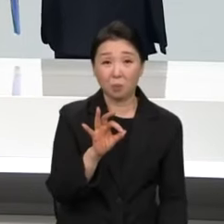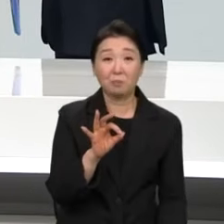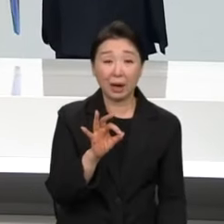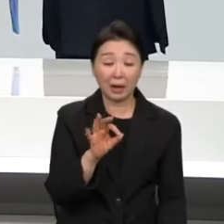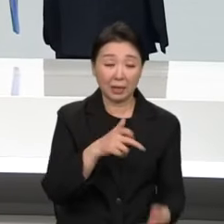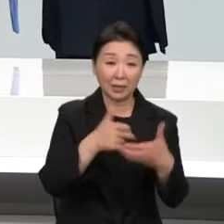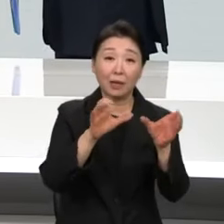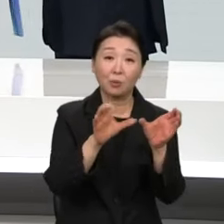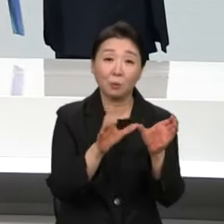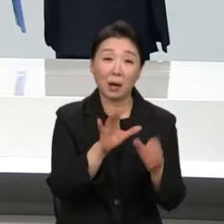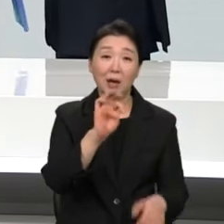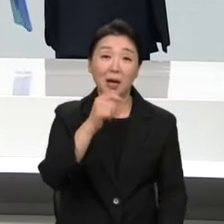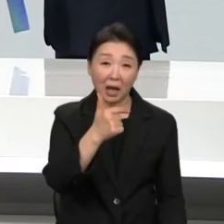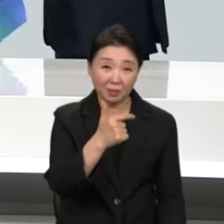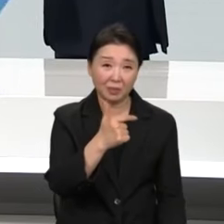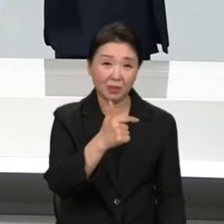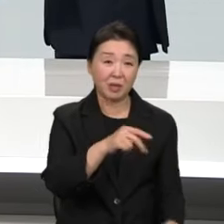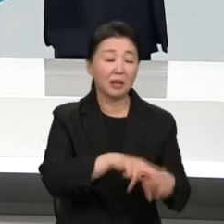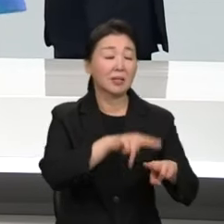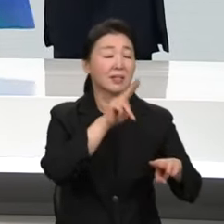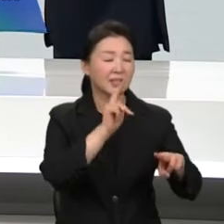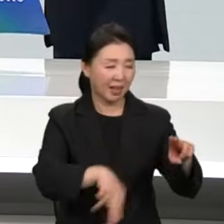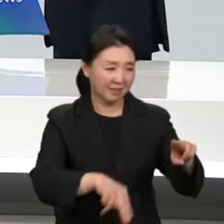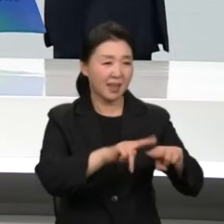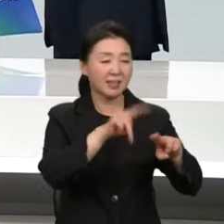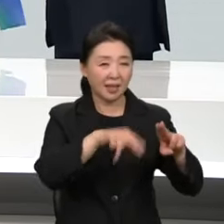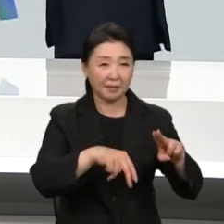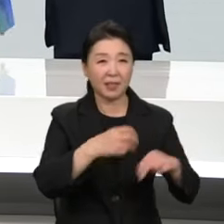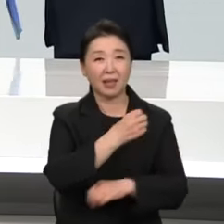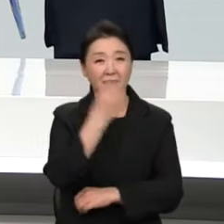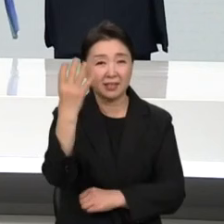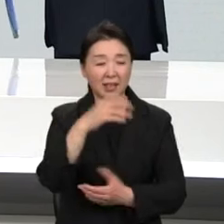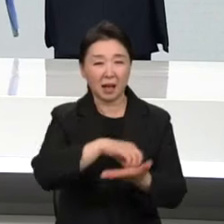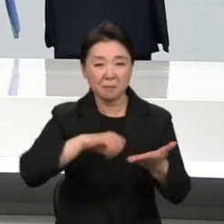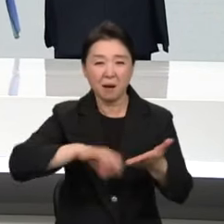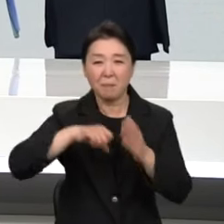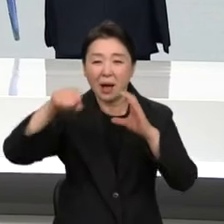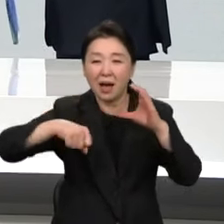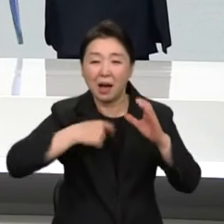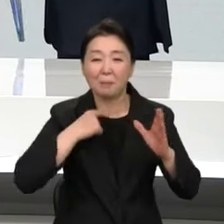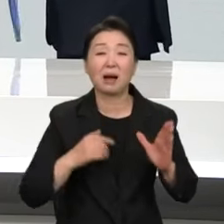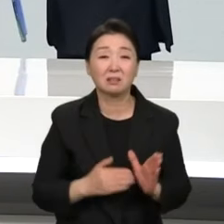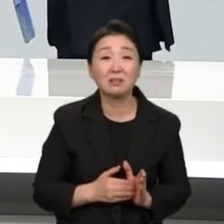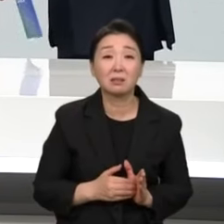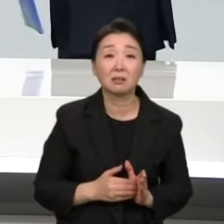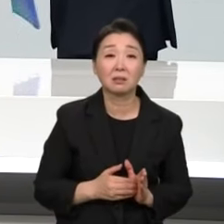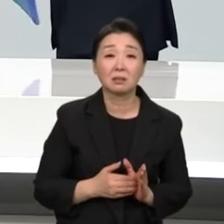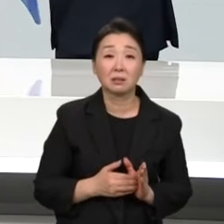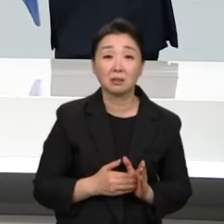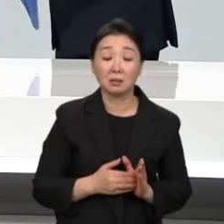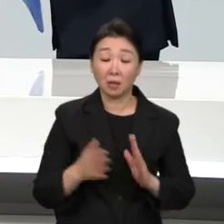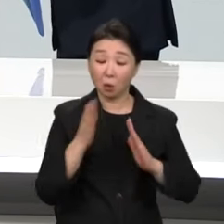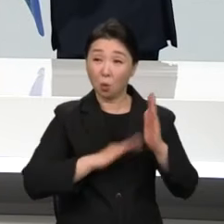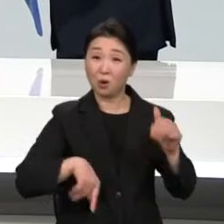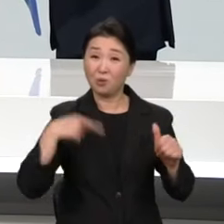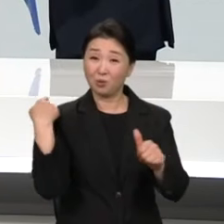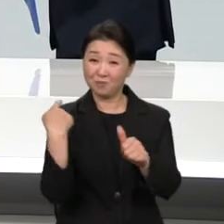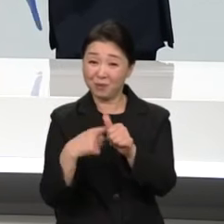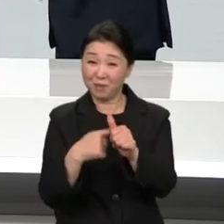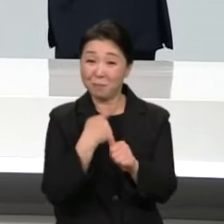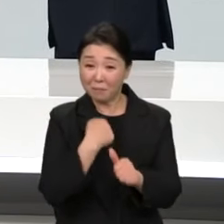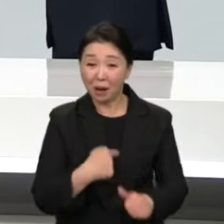단톡방에서 한동훈 사퇴론 기사를 공유하면서 바람 모리에 나서기도 했었습니다 그러다가 공개적으로 비판을 당하기도